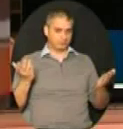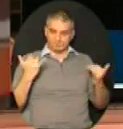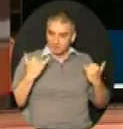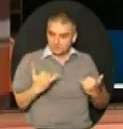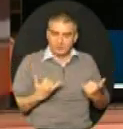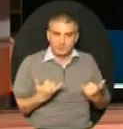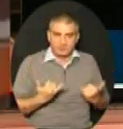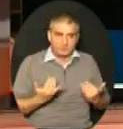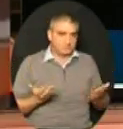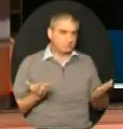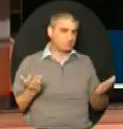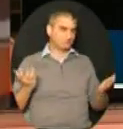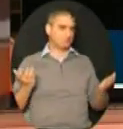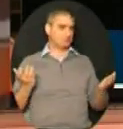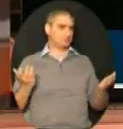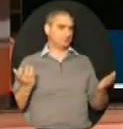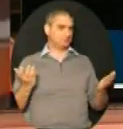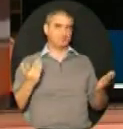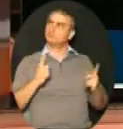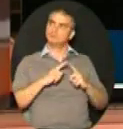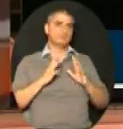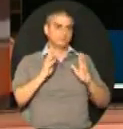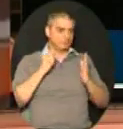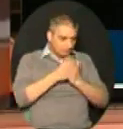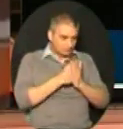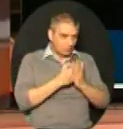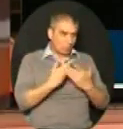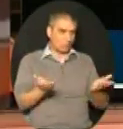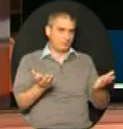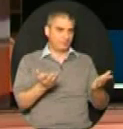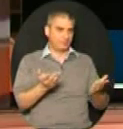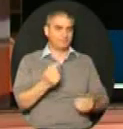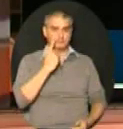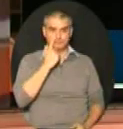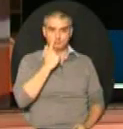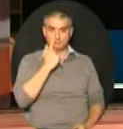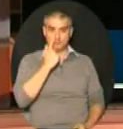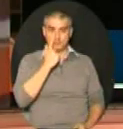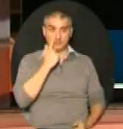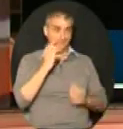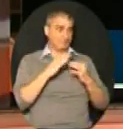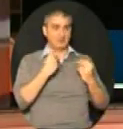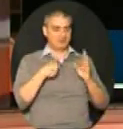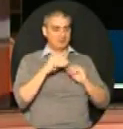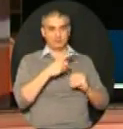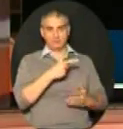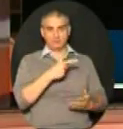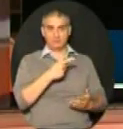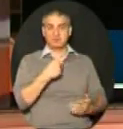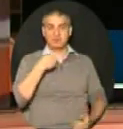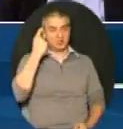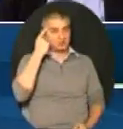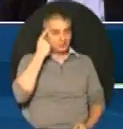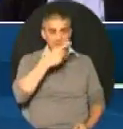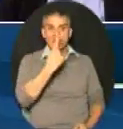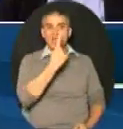וכרגע אנחנו הולכים שזה פריצת דרך למבוי סתום, כמו שאמר מישהו. זה אחד המשפטים הטובים, אני אשתמש בו ברשותך. אני חושבת